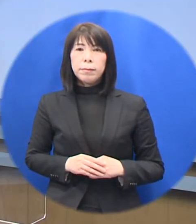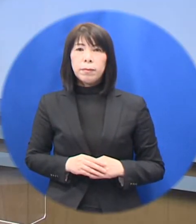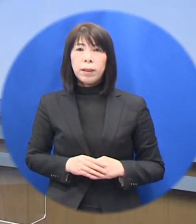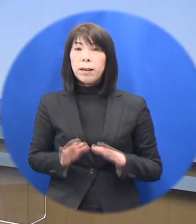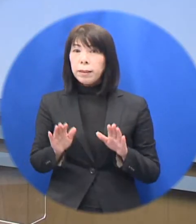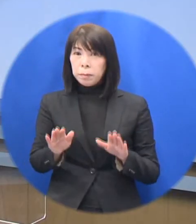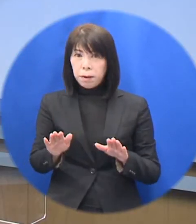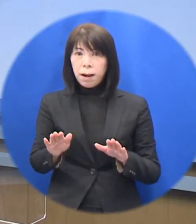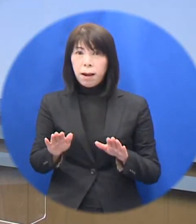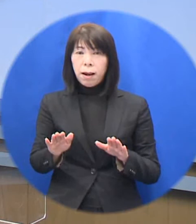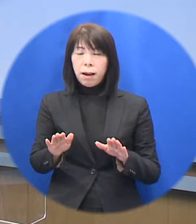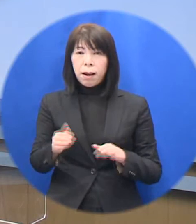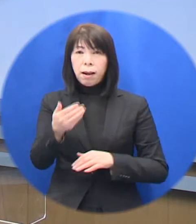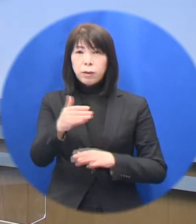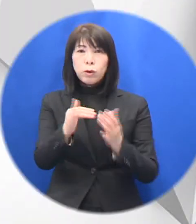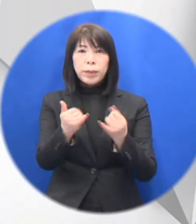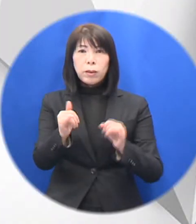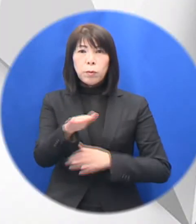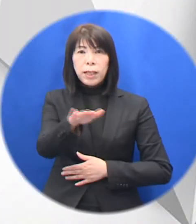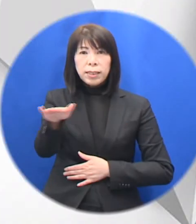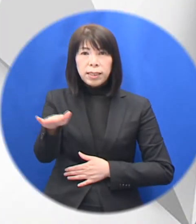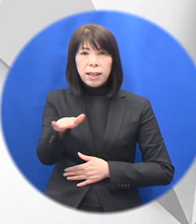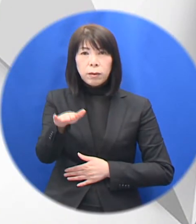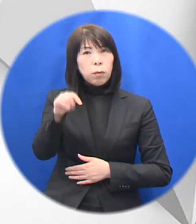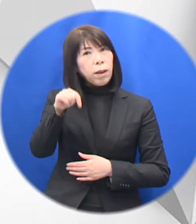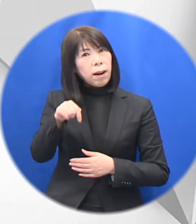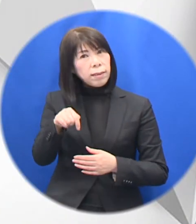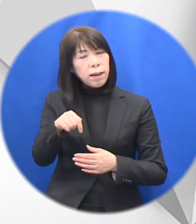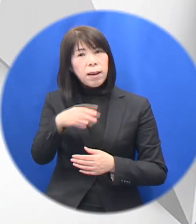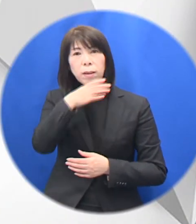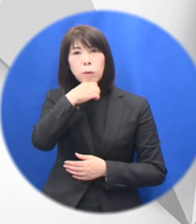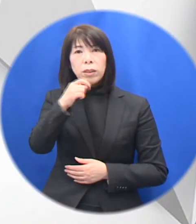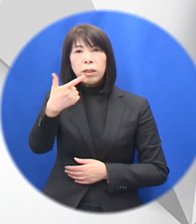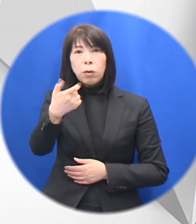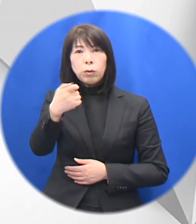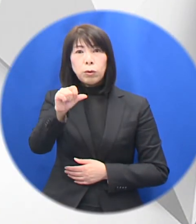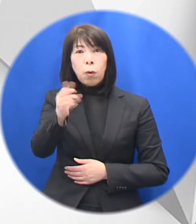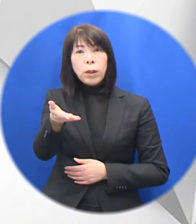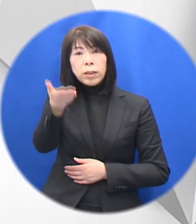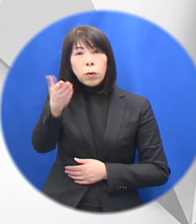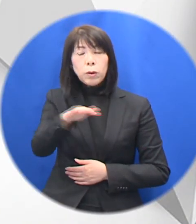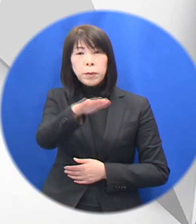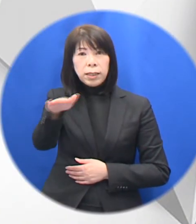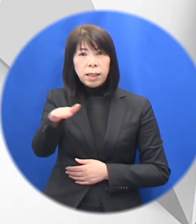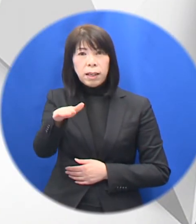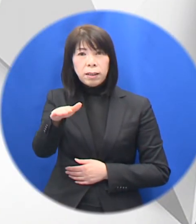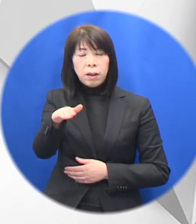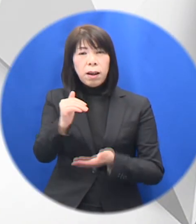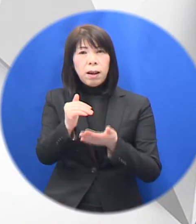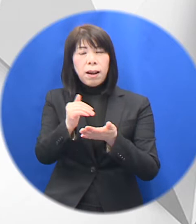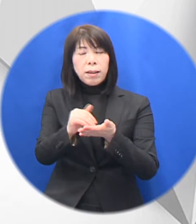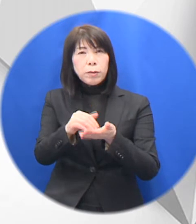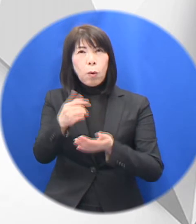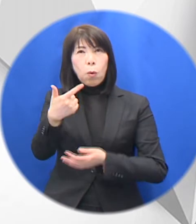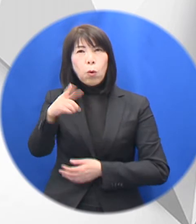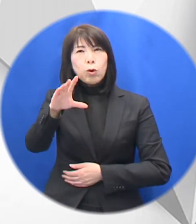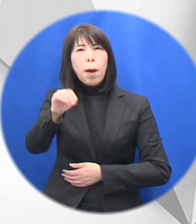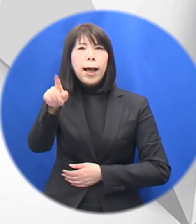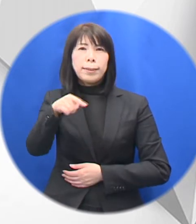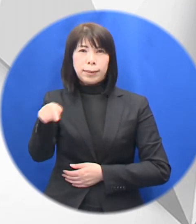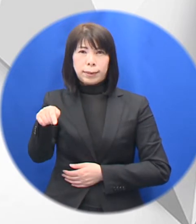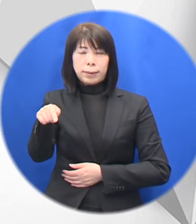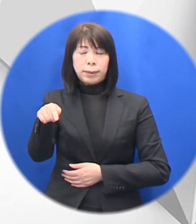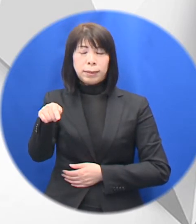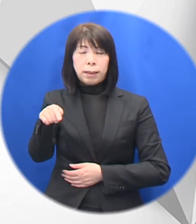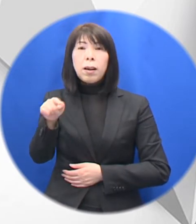今現在ですね、区民の方のうちの、65歳以上の方たちというのは6万人ぐらいいらっしゃるんですね、でまずはこ